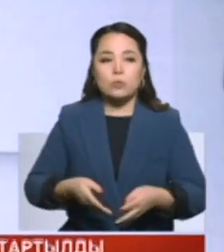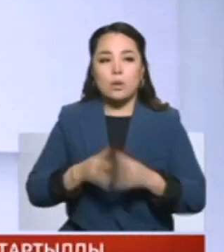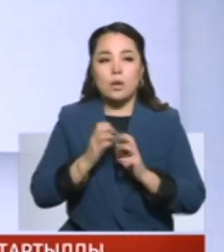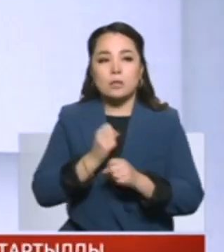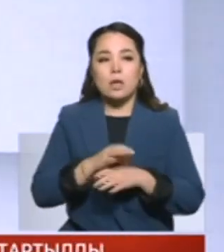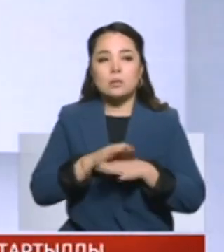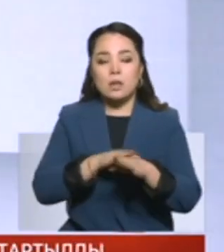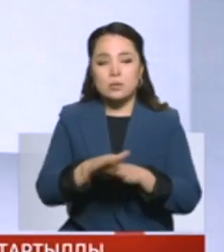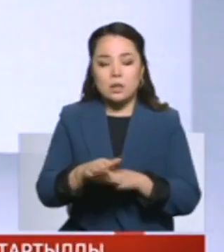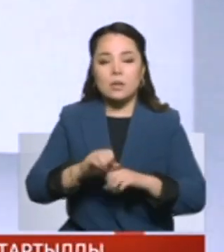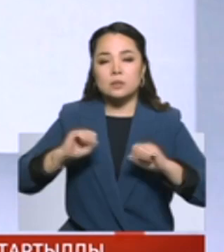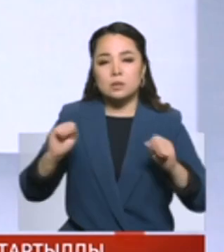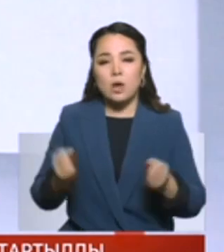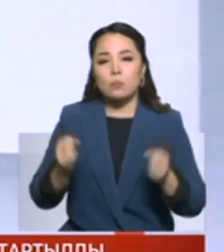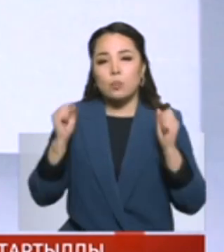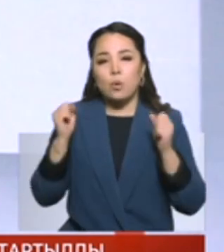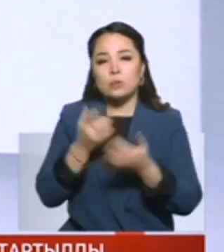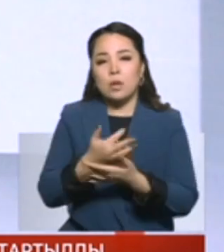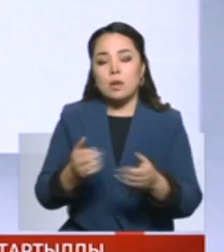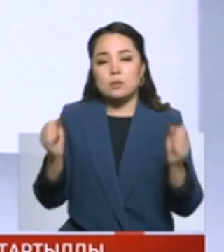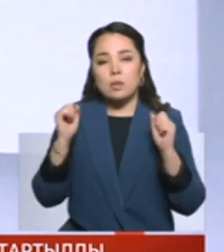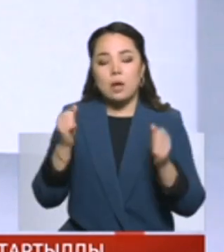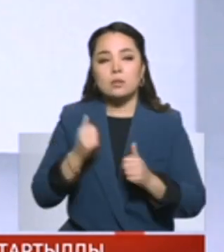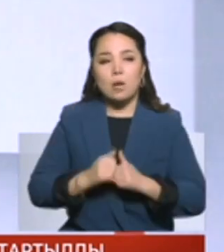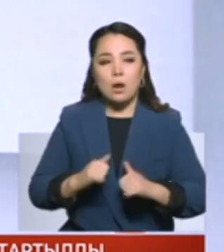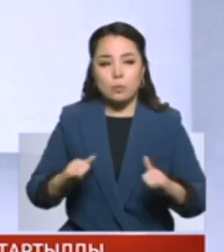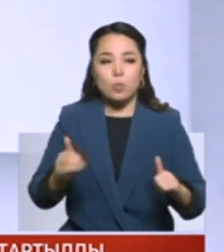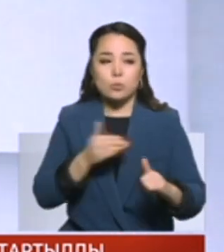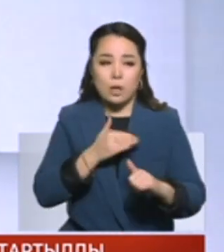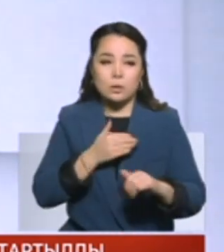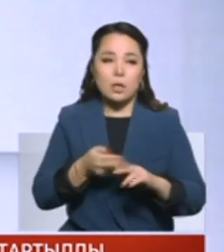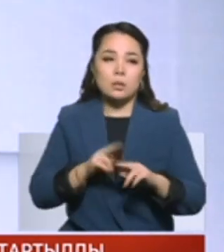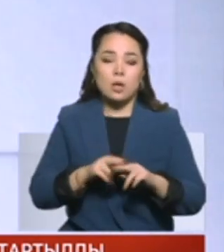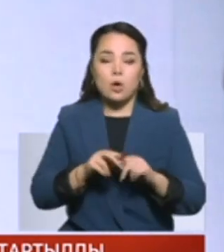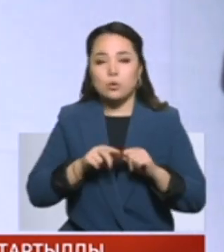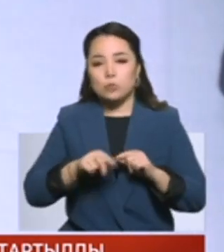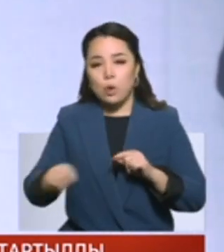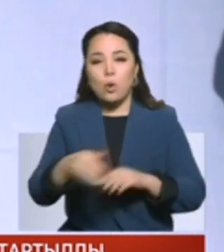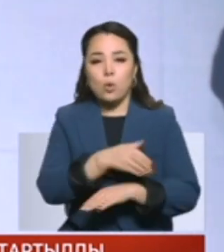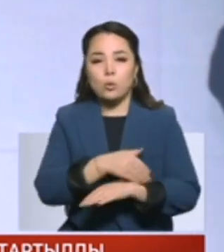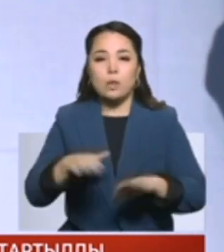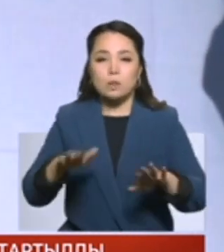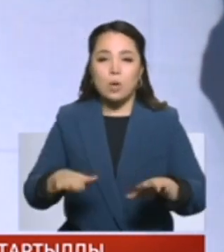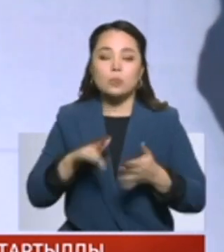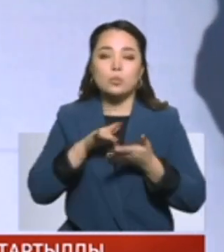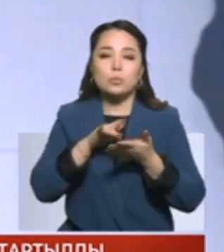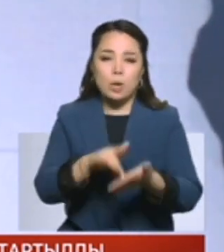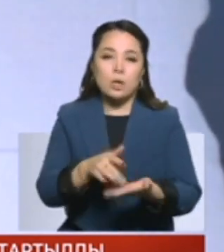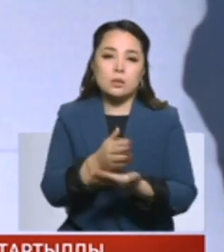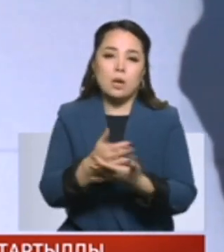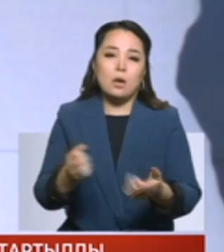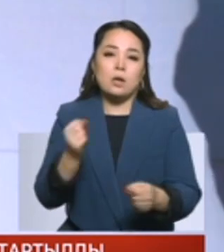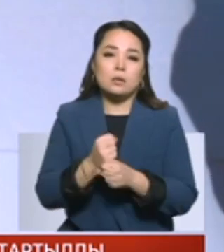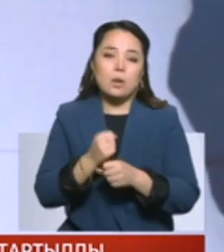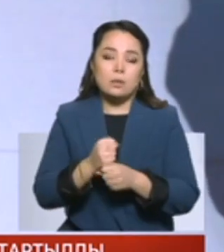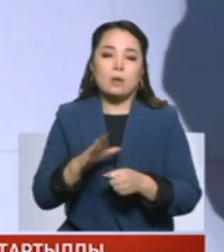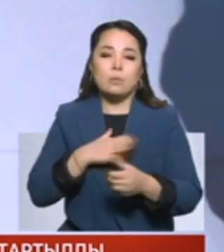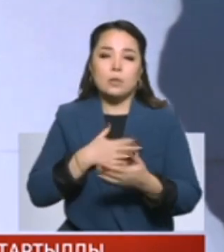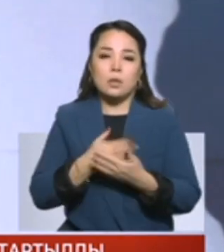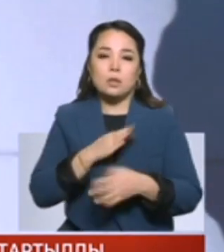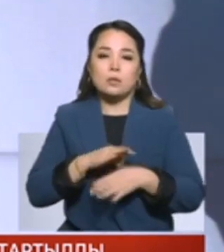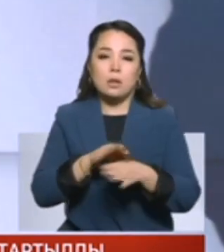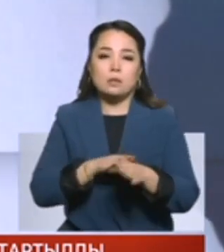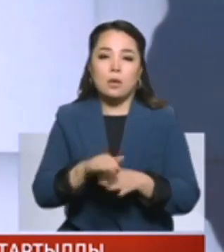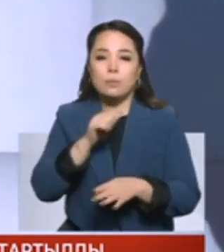жаңа нысан қысқы спорт түрлерін дамытуды көздейді. Еліміздегі ең ұзын көшесі бар шаһарда туризмді түрлендіруге де ден қойылып